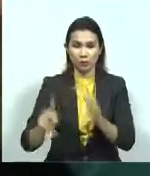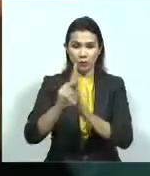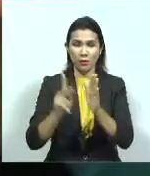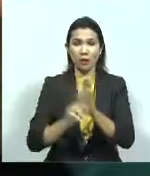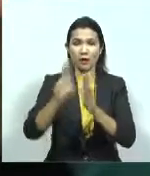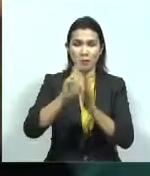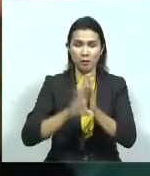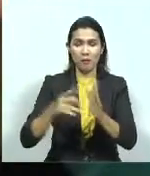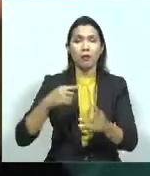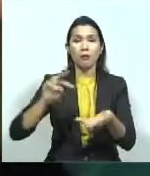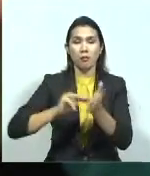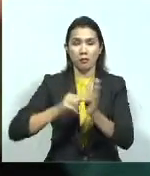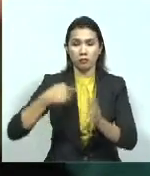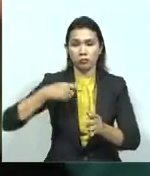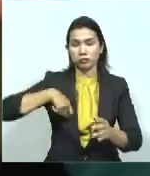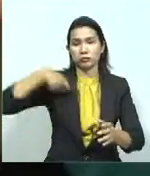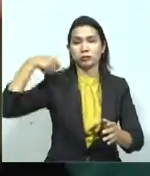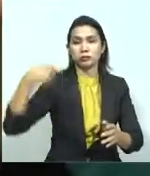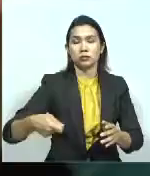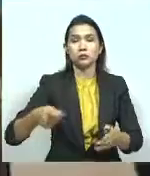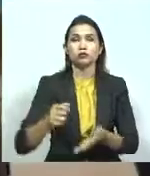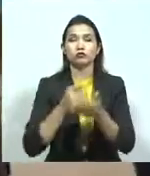ระเบียบให้กองทุนยุติธรรมจ่ายเงินเพื่อ